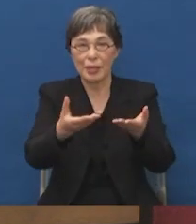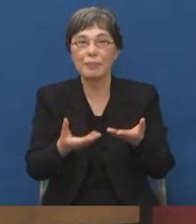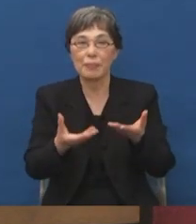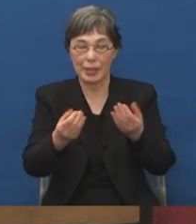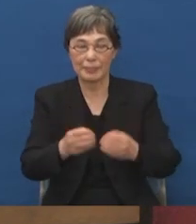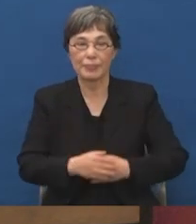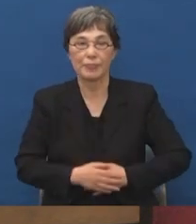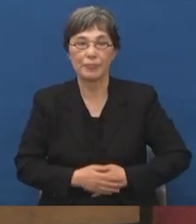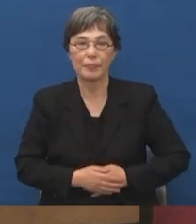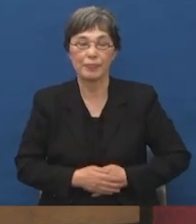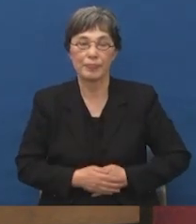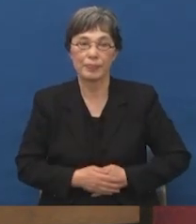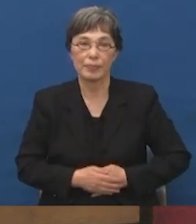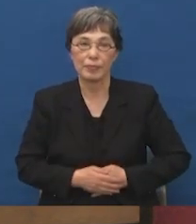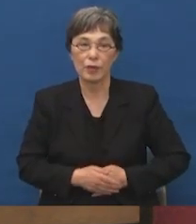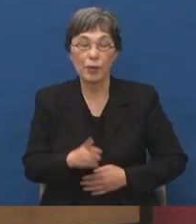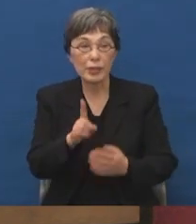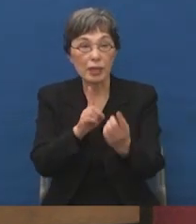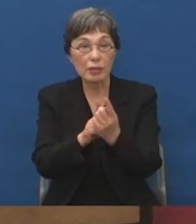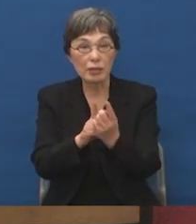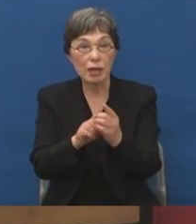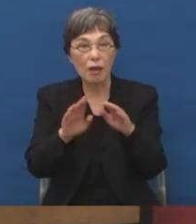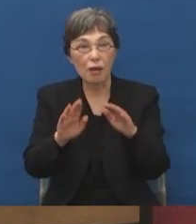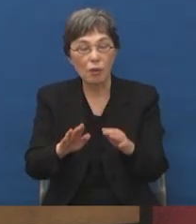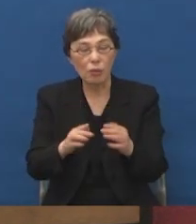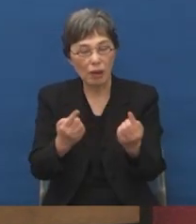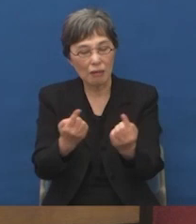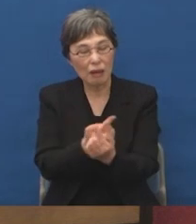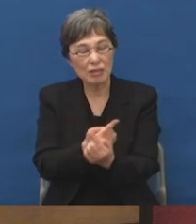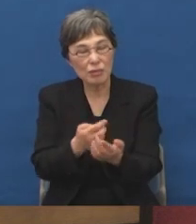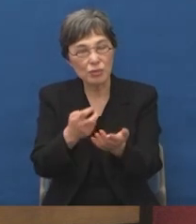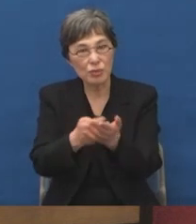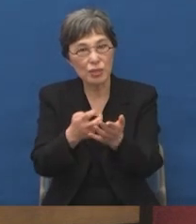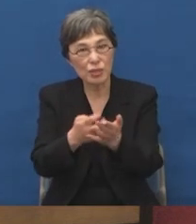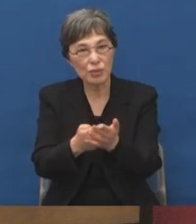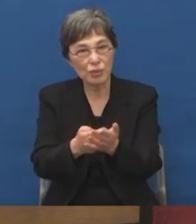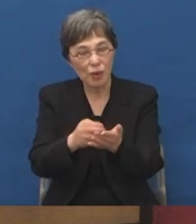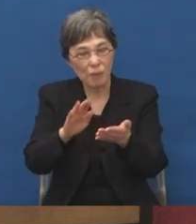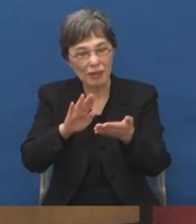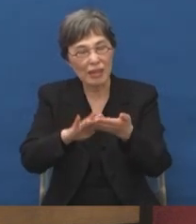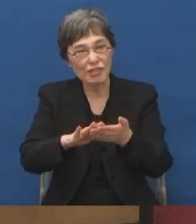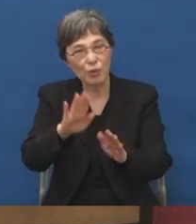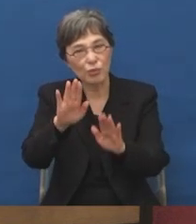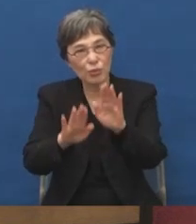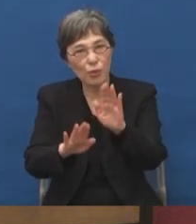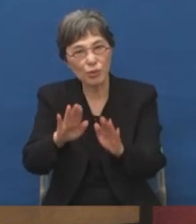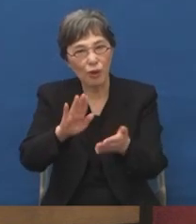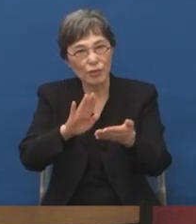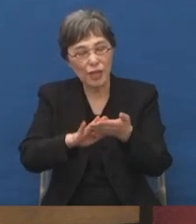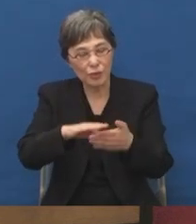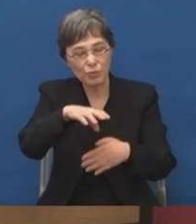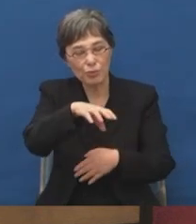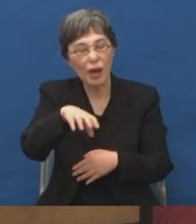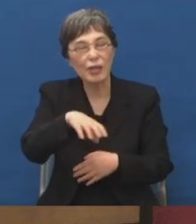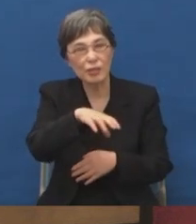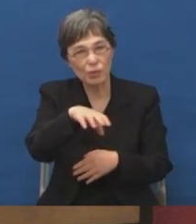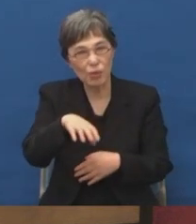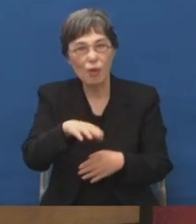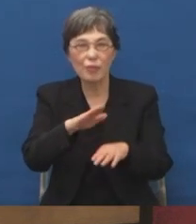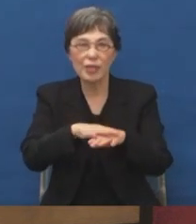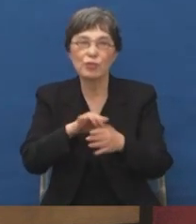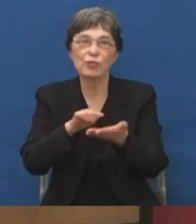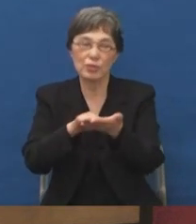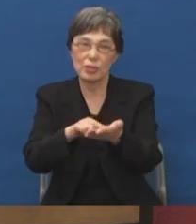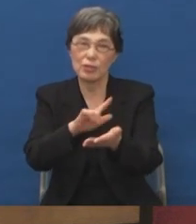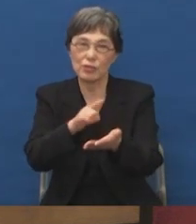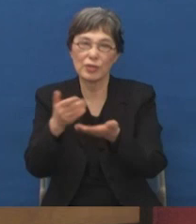。これに対し今回改正する規定の適用状況及び適用する場合の手続きなど